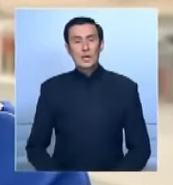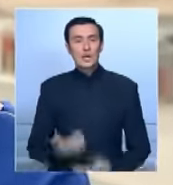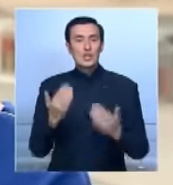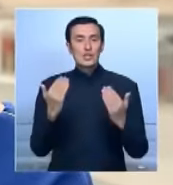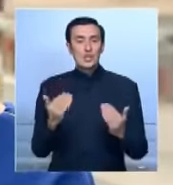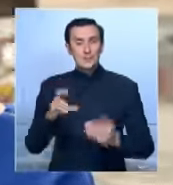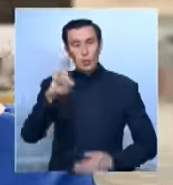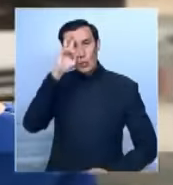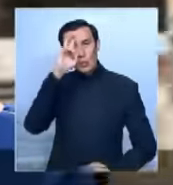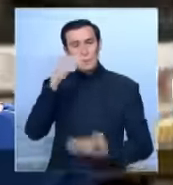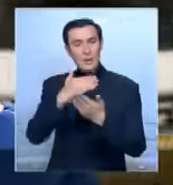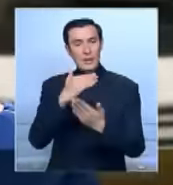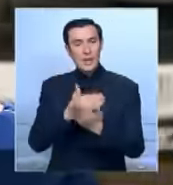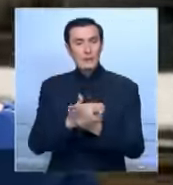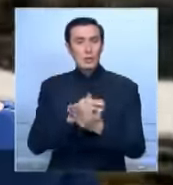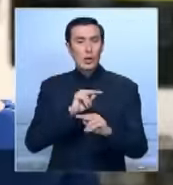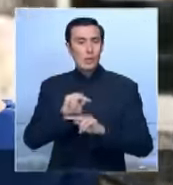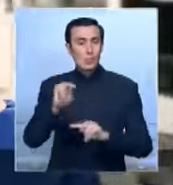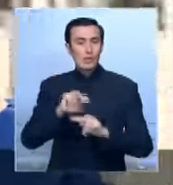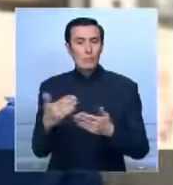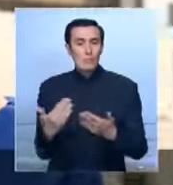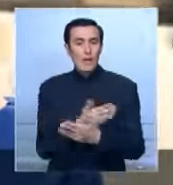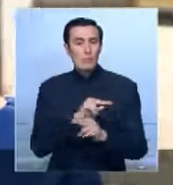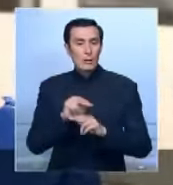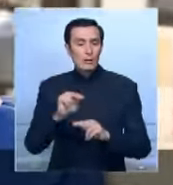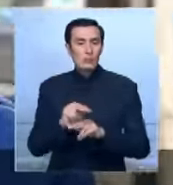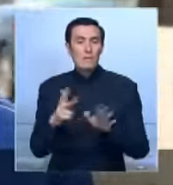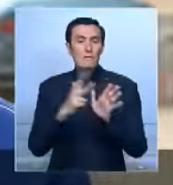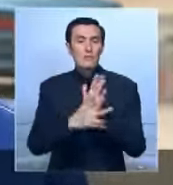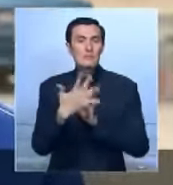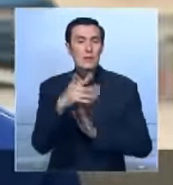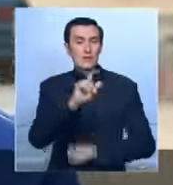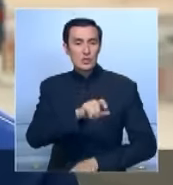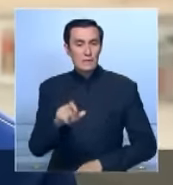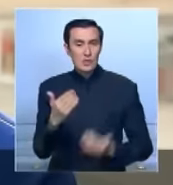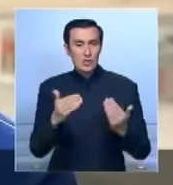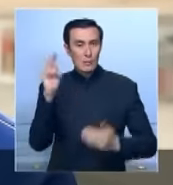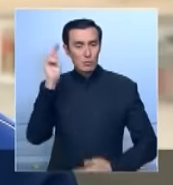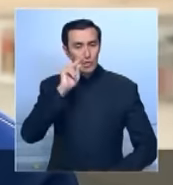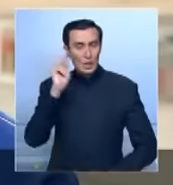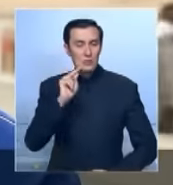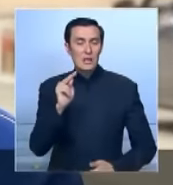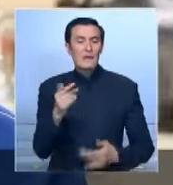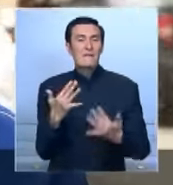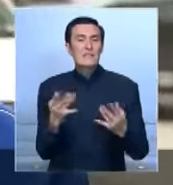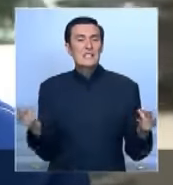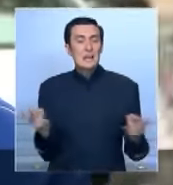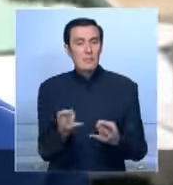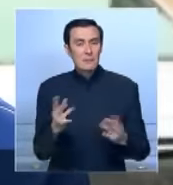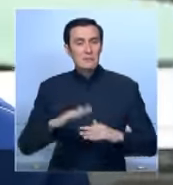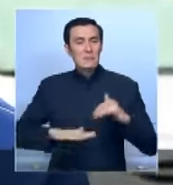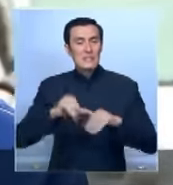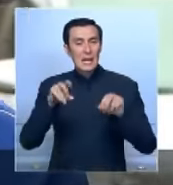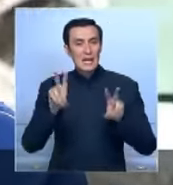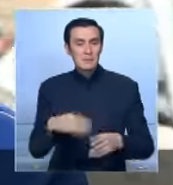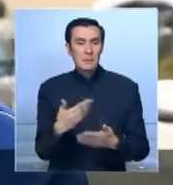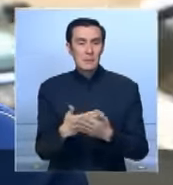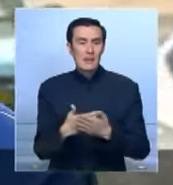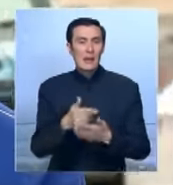Сейчас по государственной программе на курсы по переподготовке отправлены 85 человек. Они обучаются по таким востребованным специальностям,